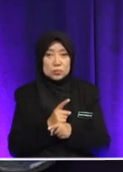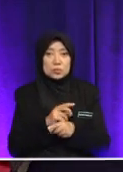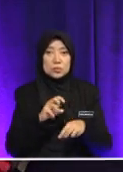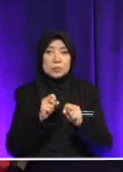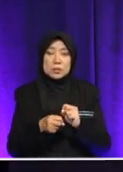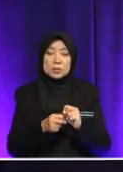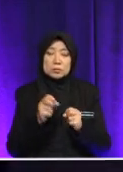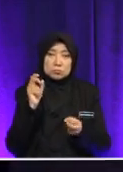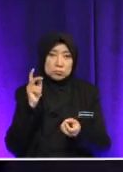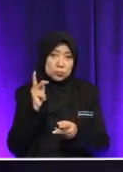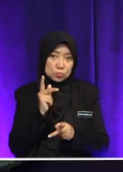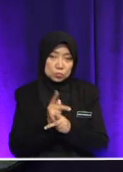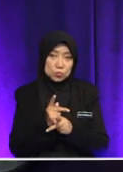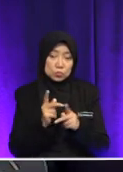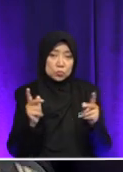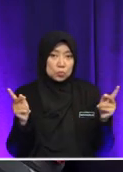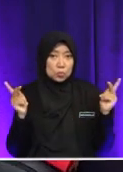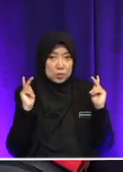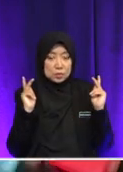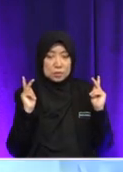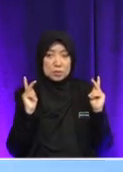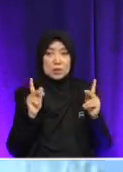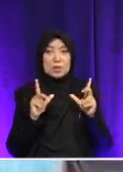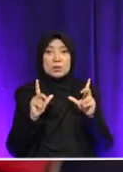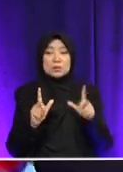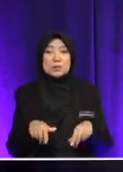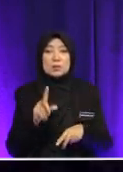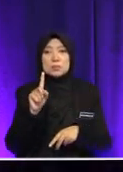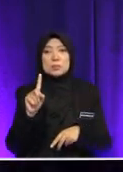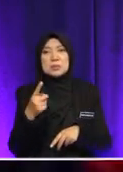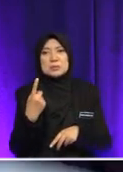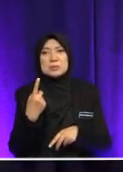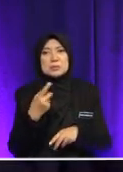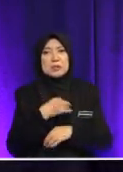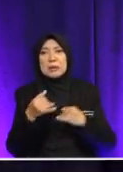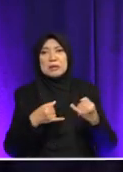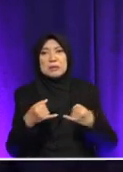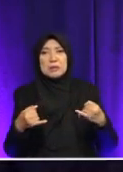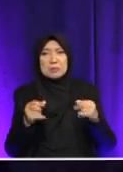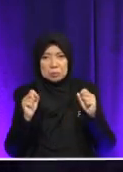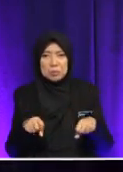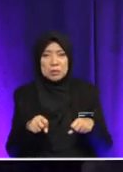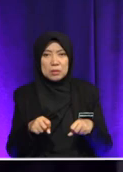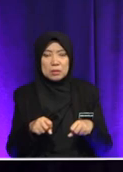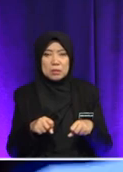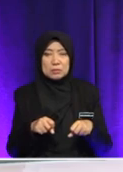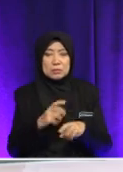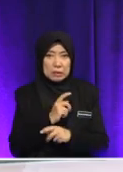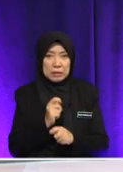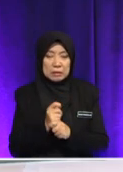diperkukur oke contoh kalau kita letak dakwah itu sebatang saja tanpa ikat sebegini kuku tak kukul